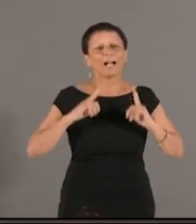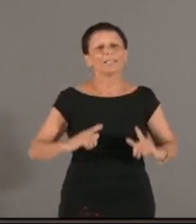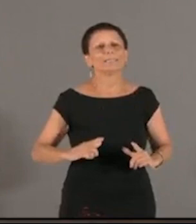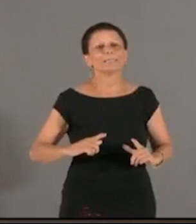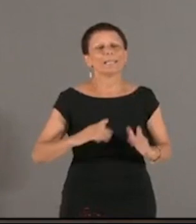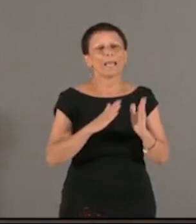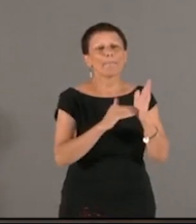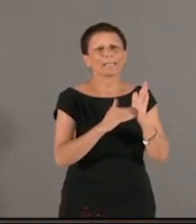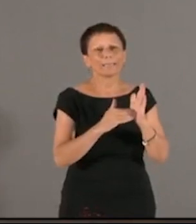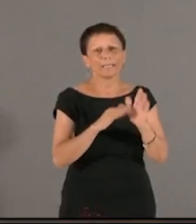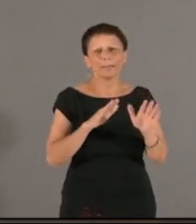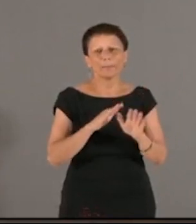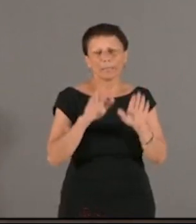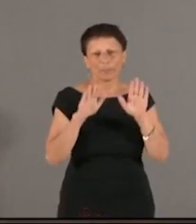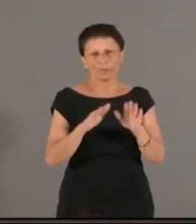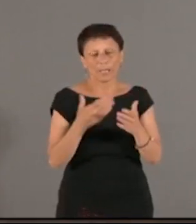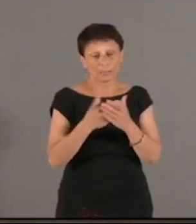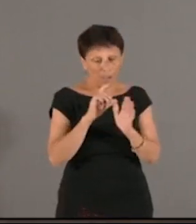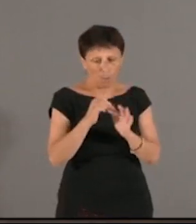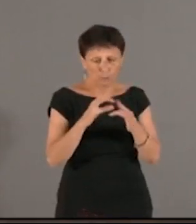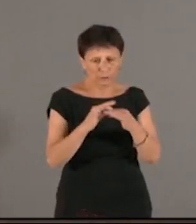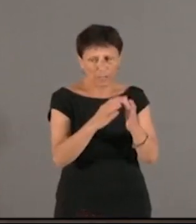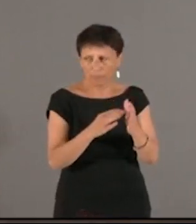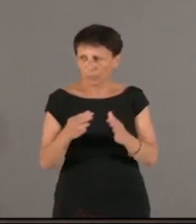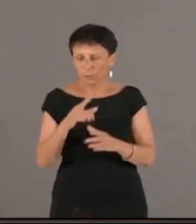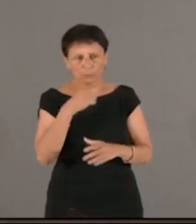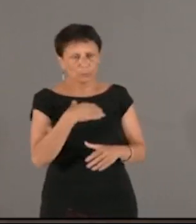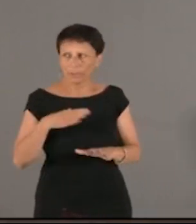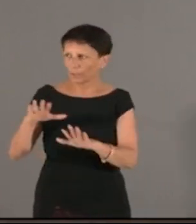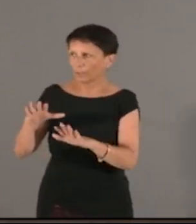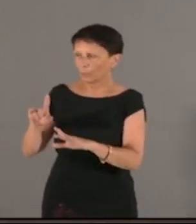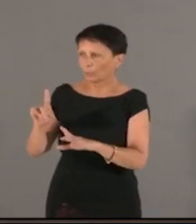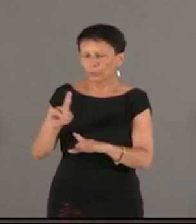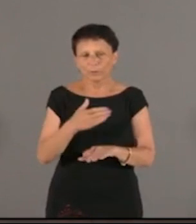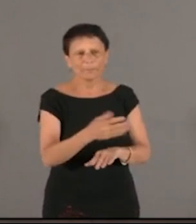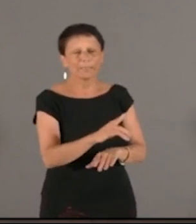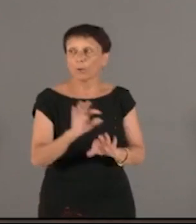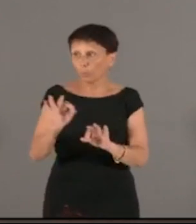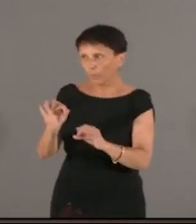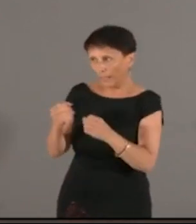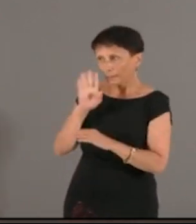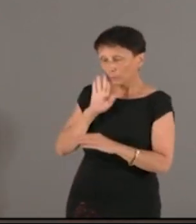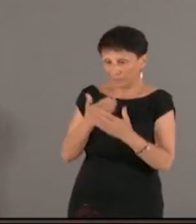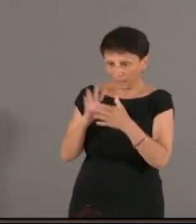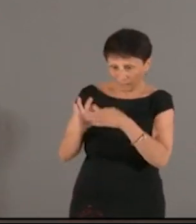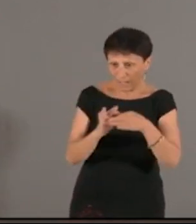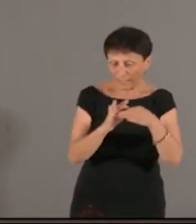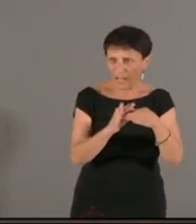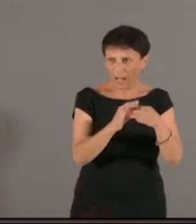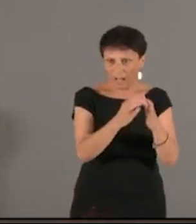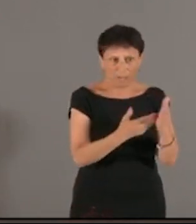C'est tout à fait dans la logique du rapport. Non, pas du tout, non. Tout à fait dans la logique du rapport, non. Car ce